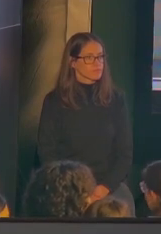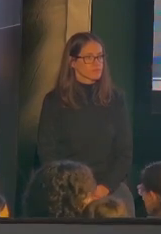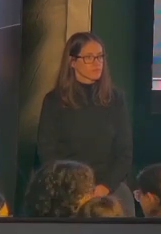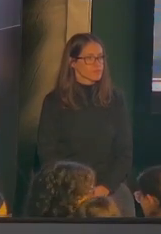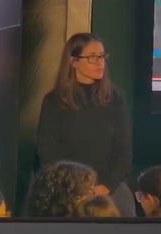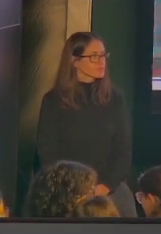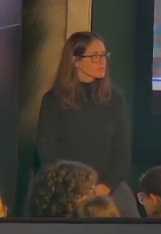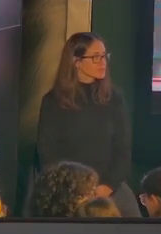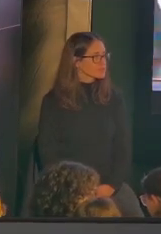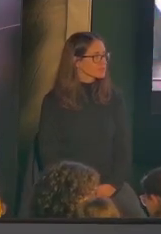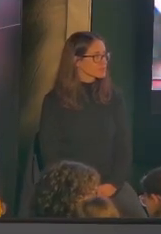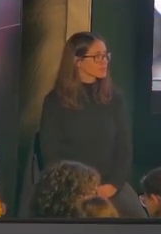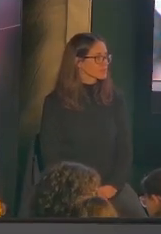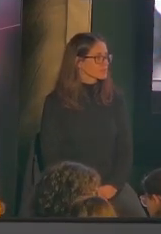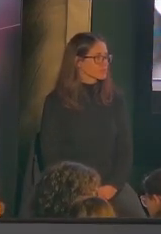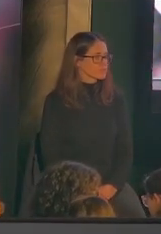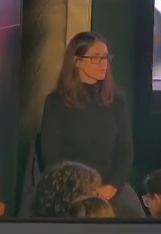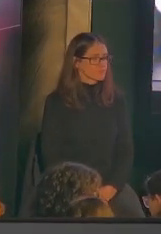Després,